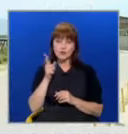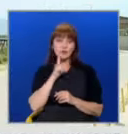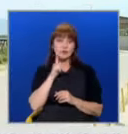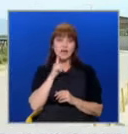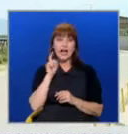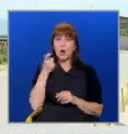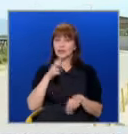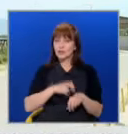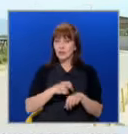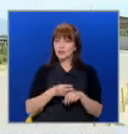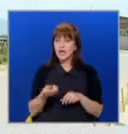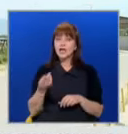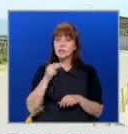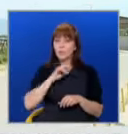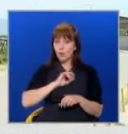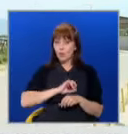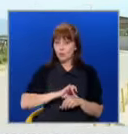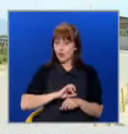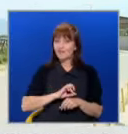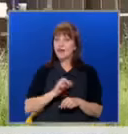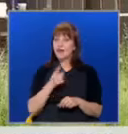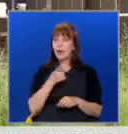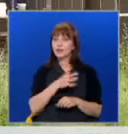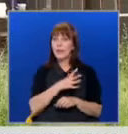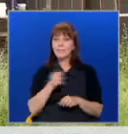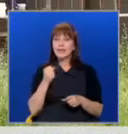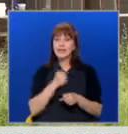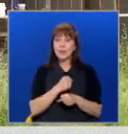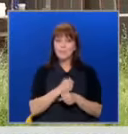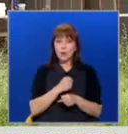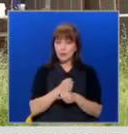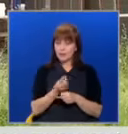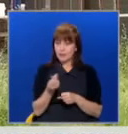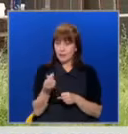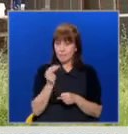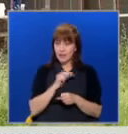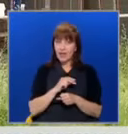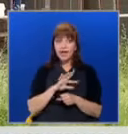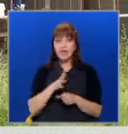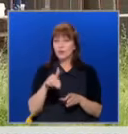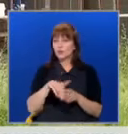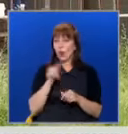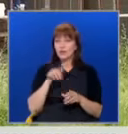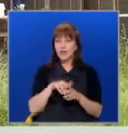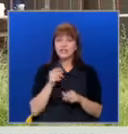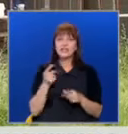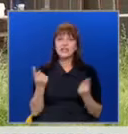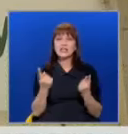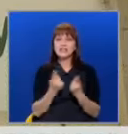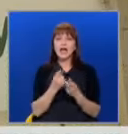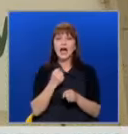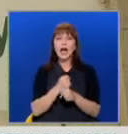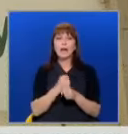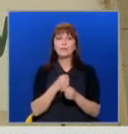са получавали такова високо обезщетение след кратка заетост в чужбина. И много от тях дори са отказвали да се срещат с работодатели.